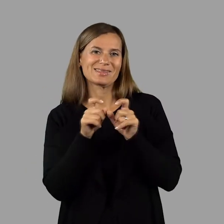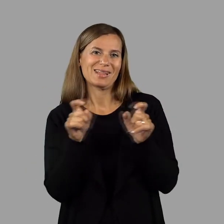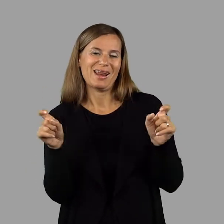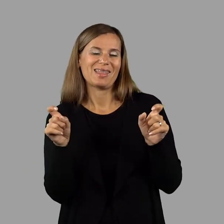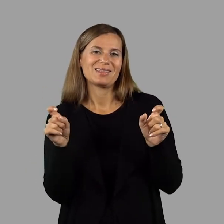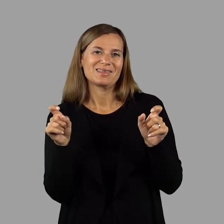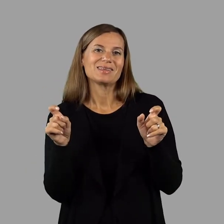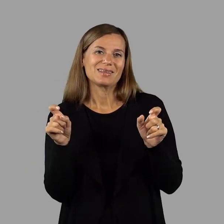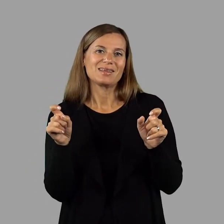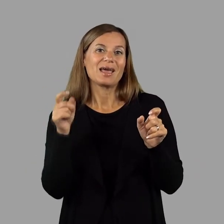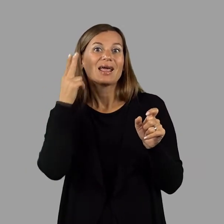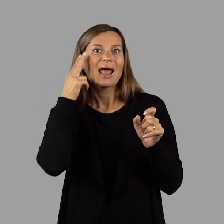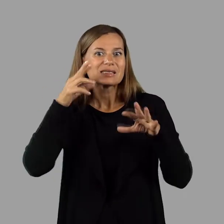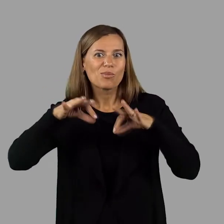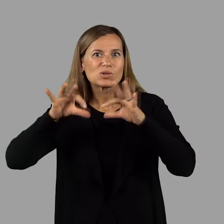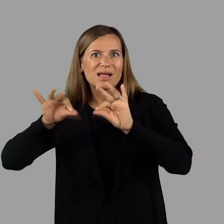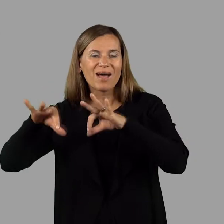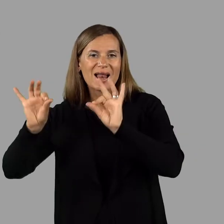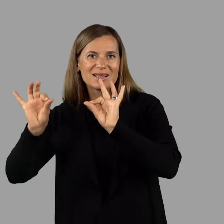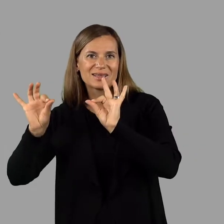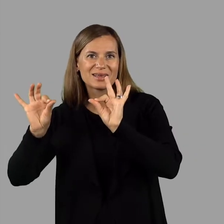delovanja razpoznavalnika, ki najprej